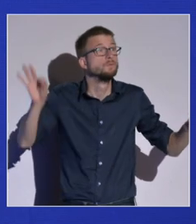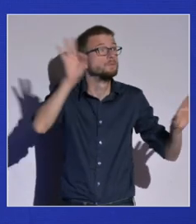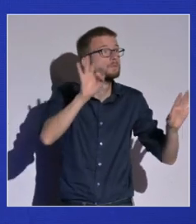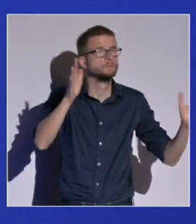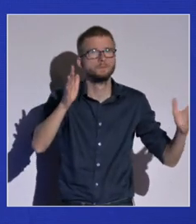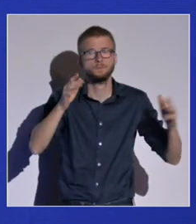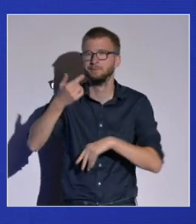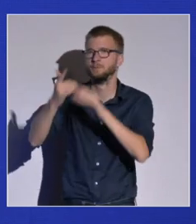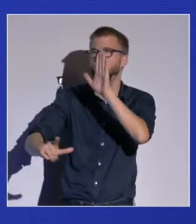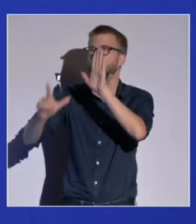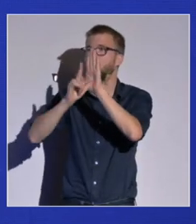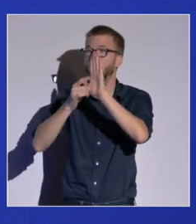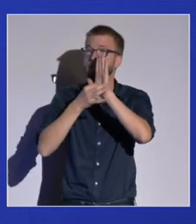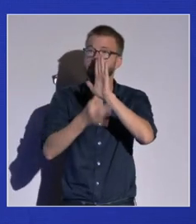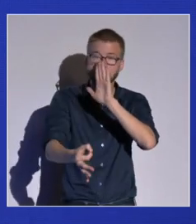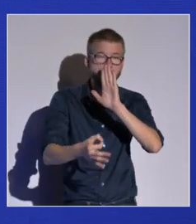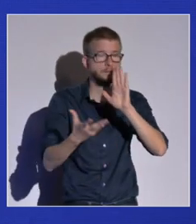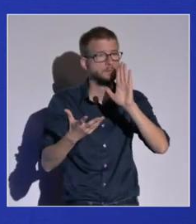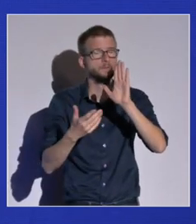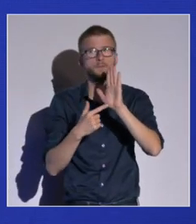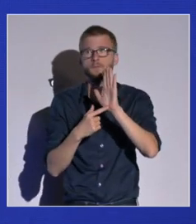loi qui fait que